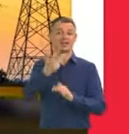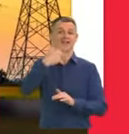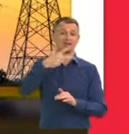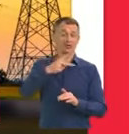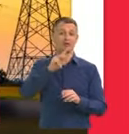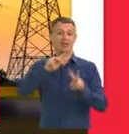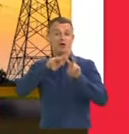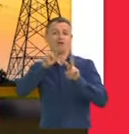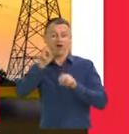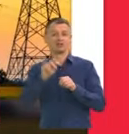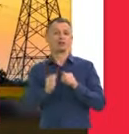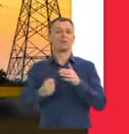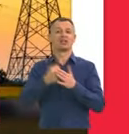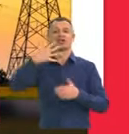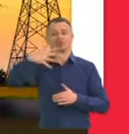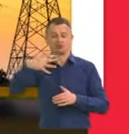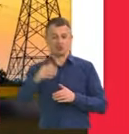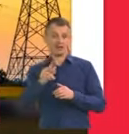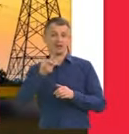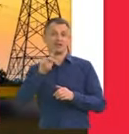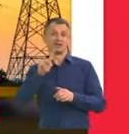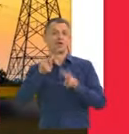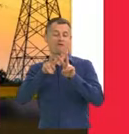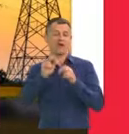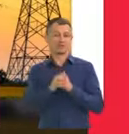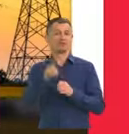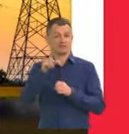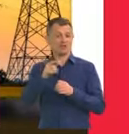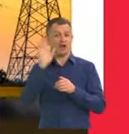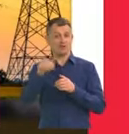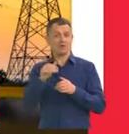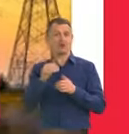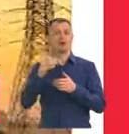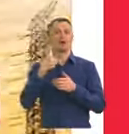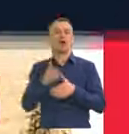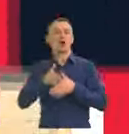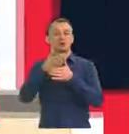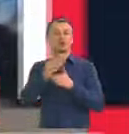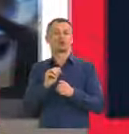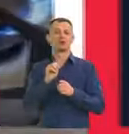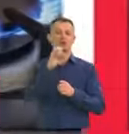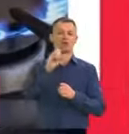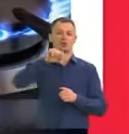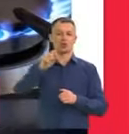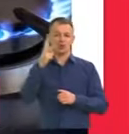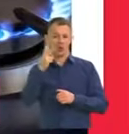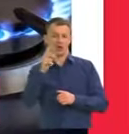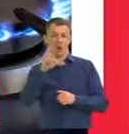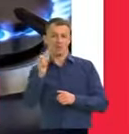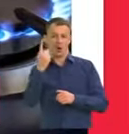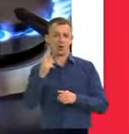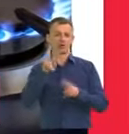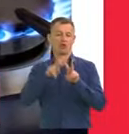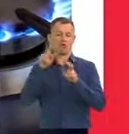300 de kW la 500 de kW, practic de aici reieșind o compensare de 0,2 lei per kW. Referitor la gazele